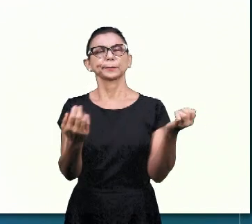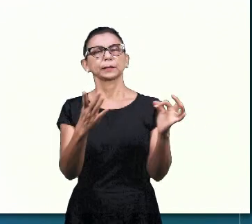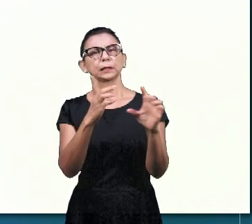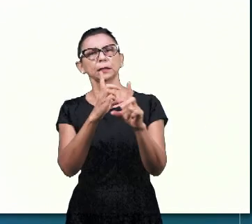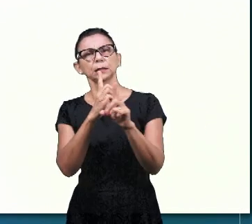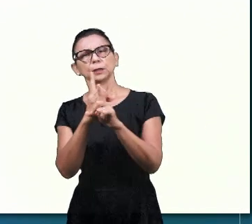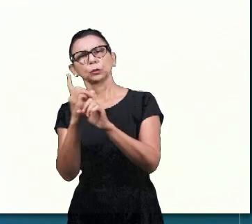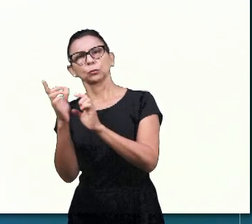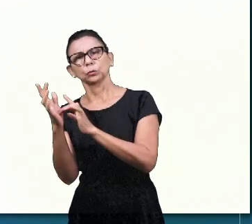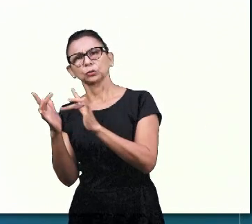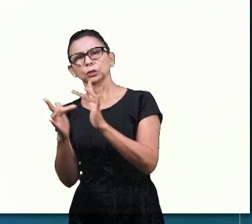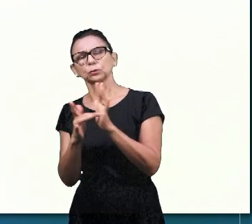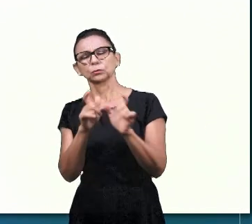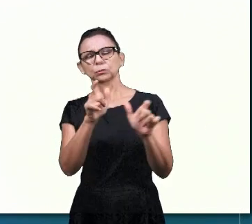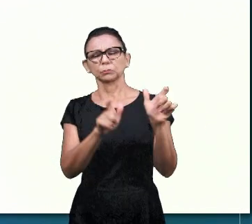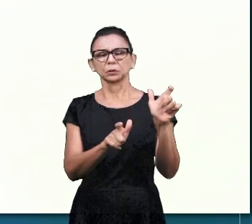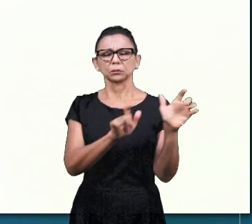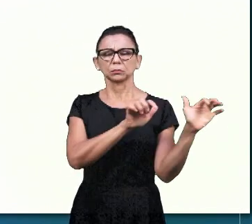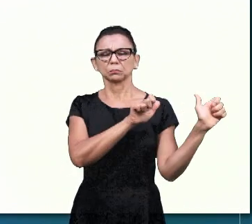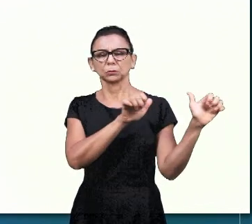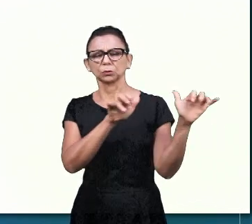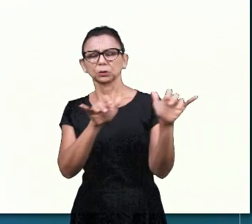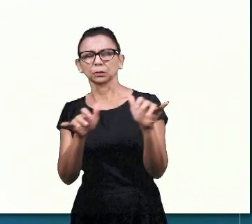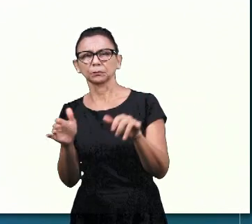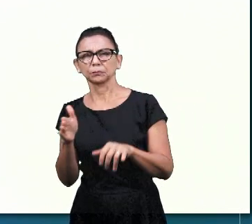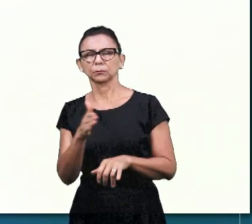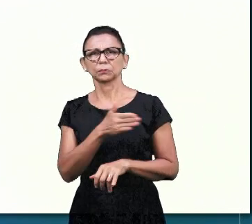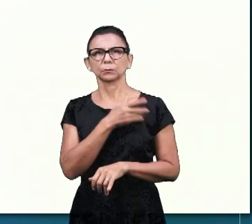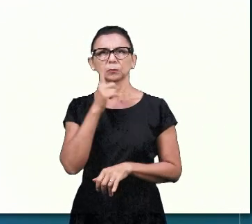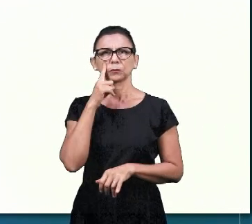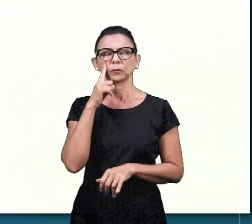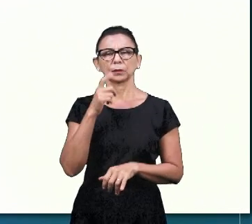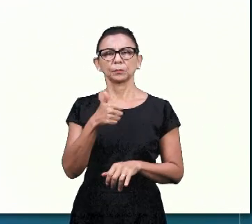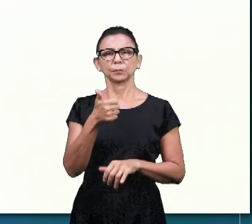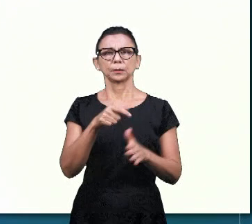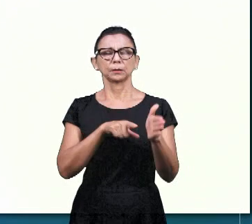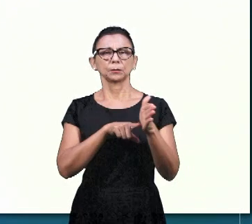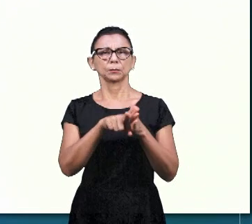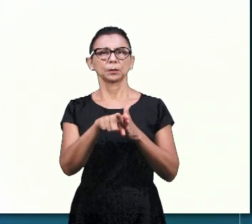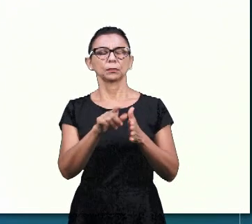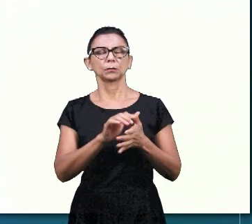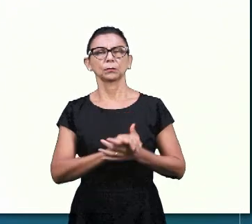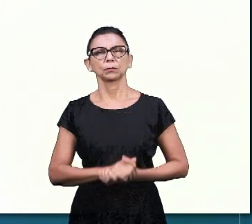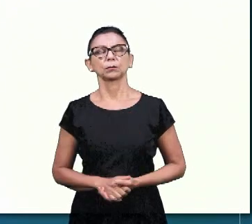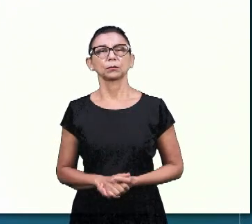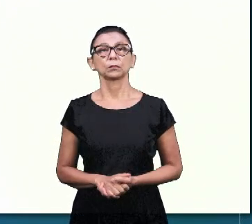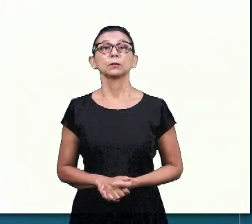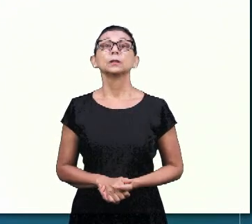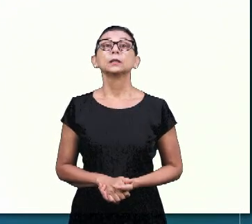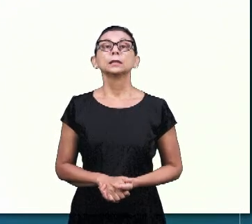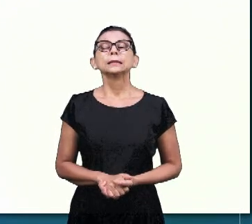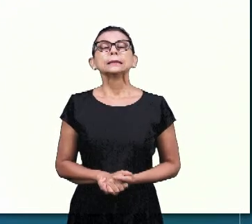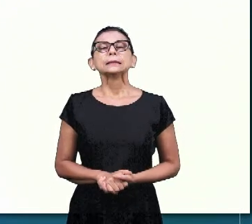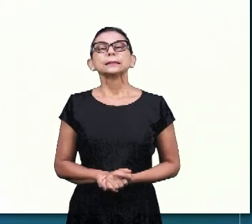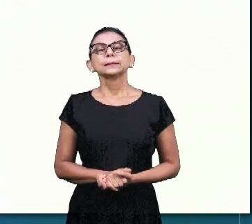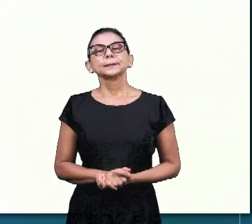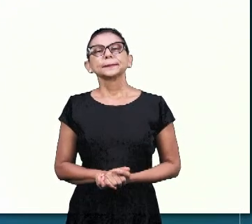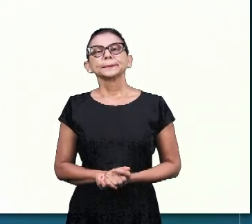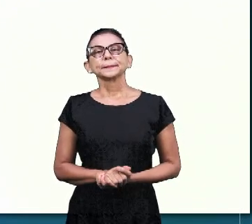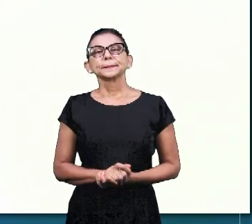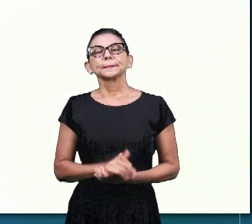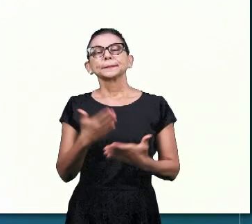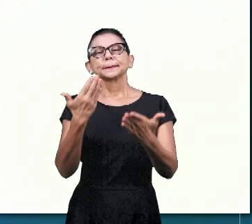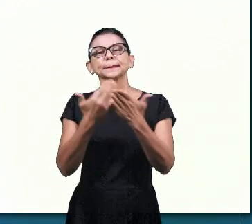les expériences, les rencontres avec le Seigneur Jésus. La première question, quelle a été le